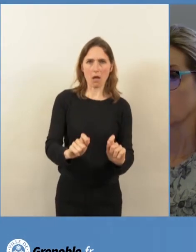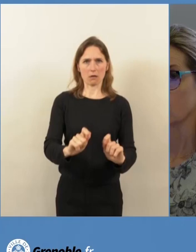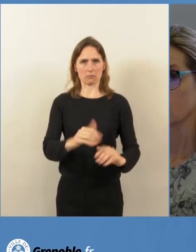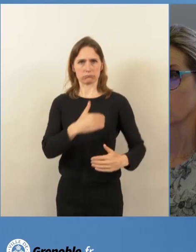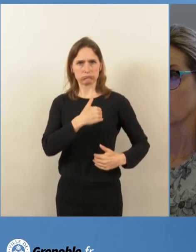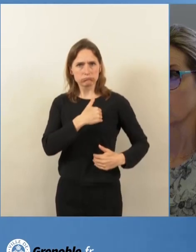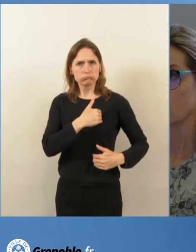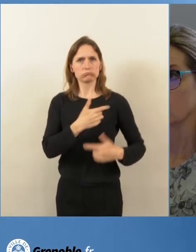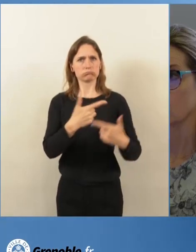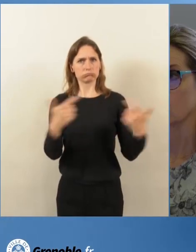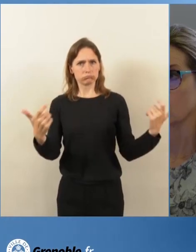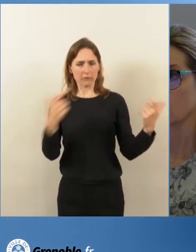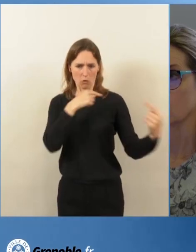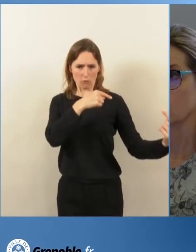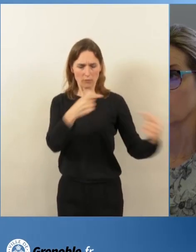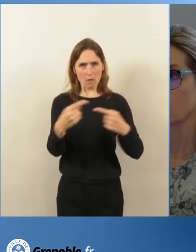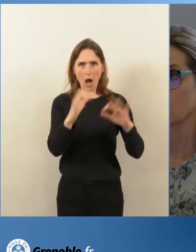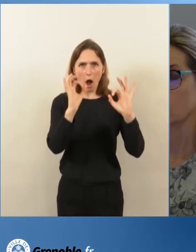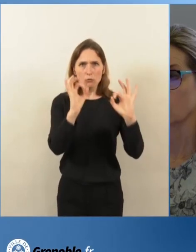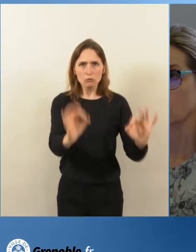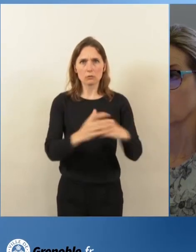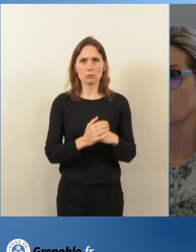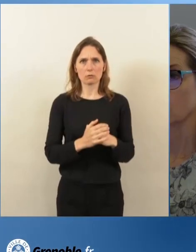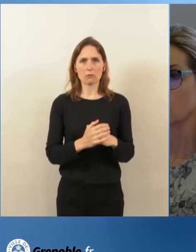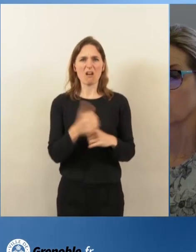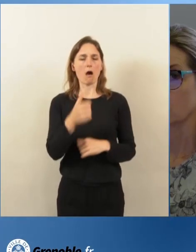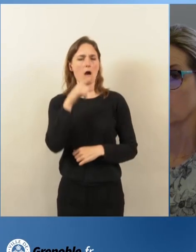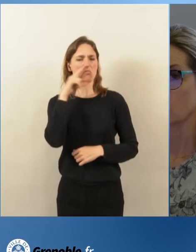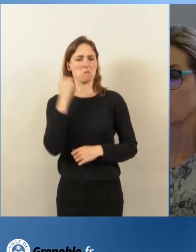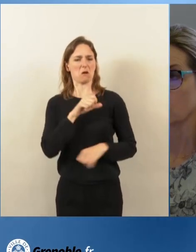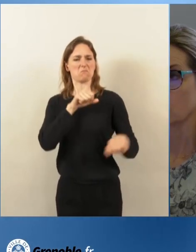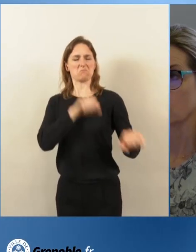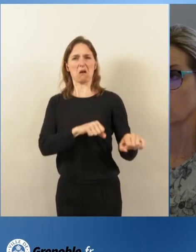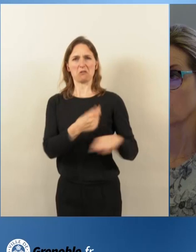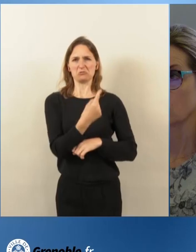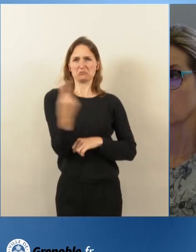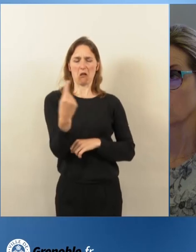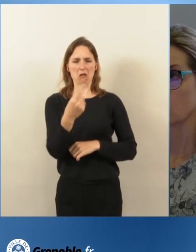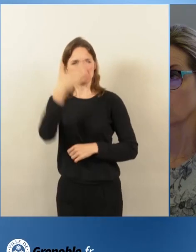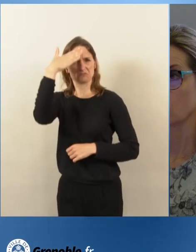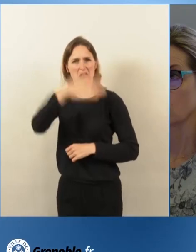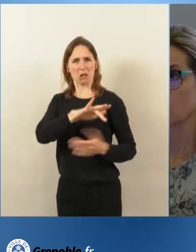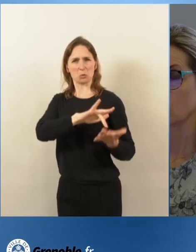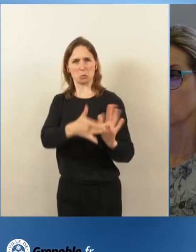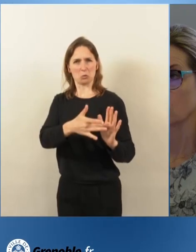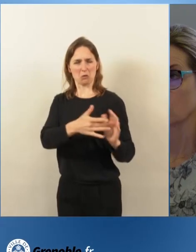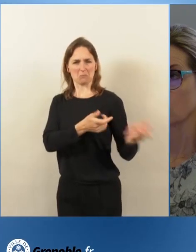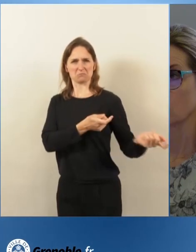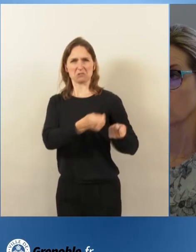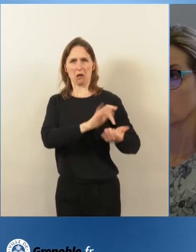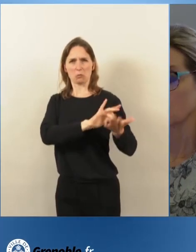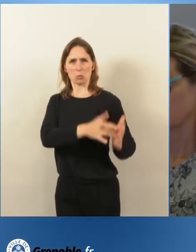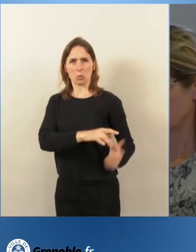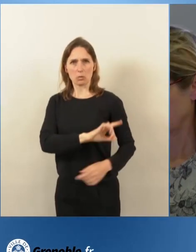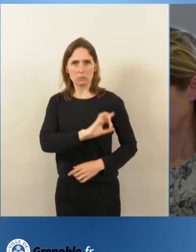règne dans un monde où un homme ne prétend pas détenir seul les vérités et régner sans partage